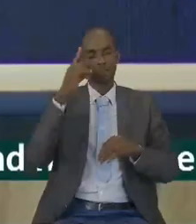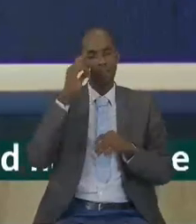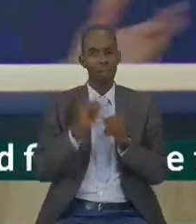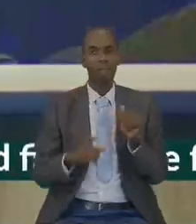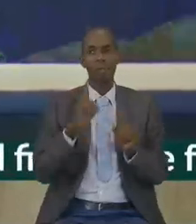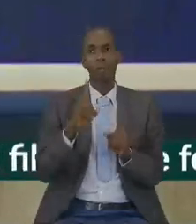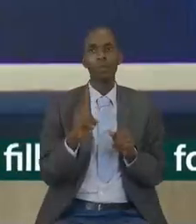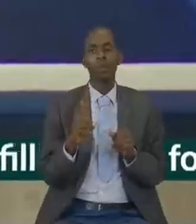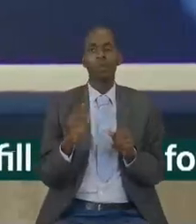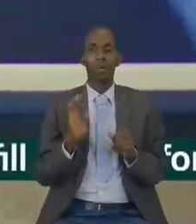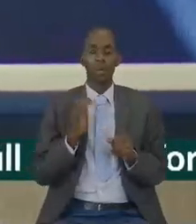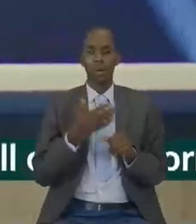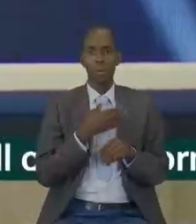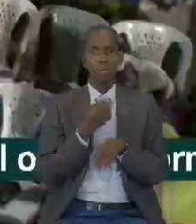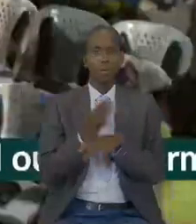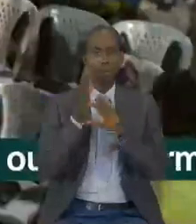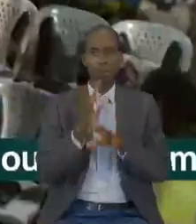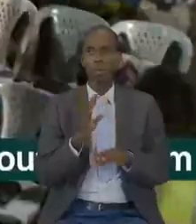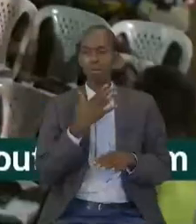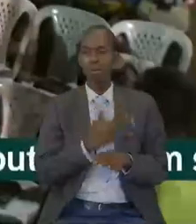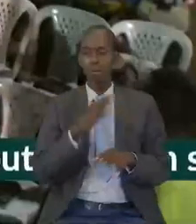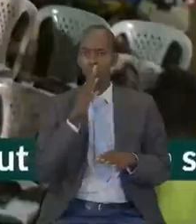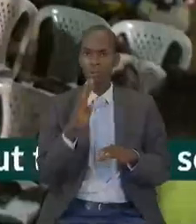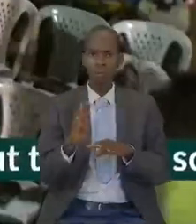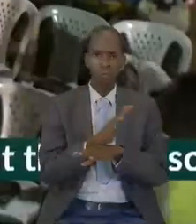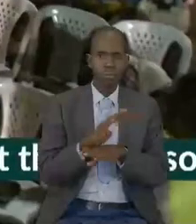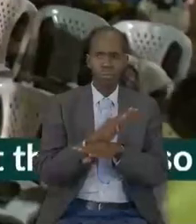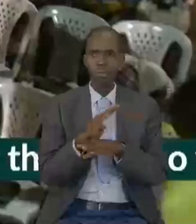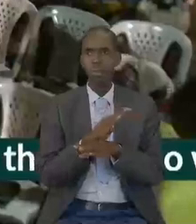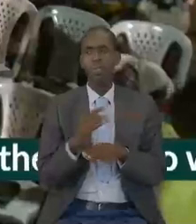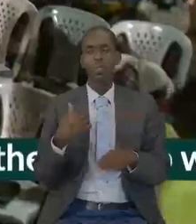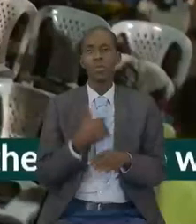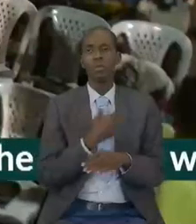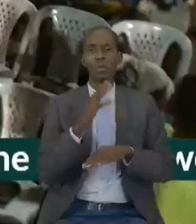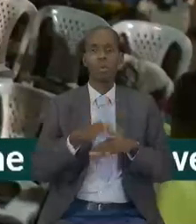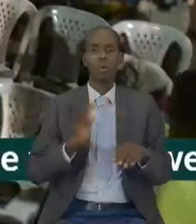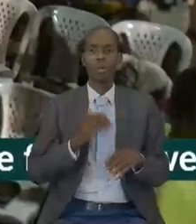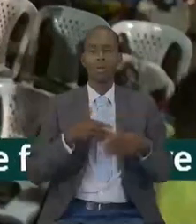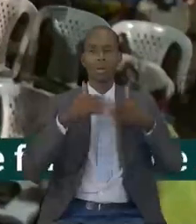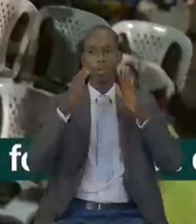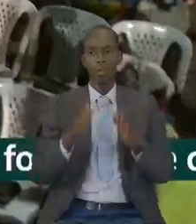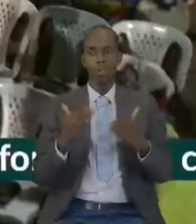tout le monde. Nos conseillers, faisons-le rapidement.